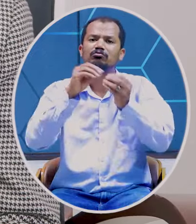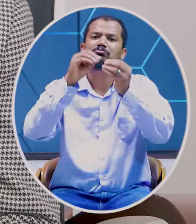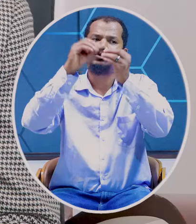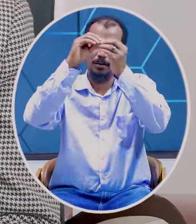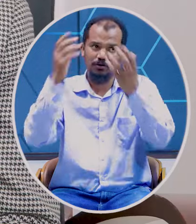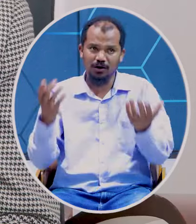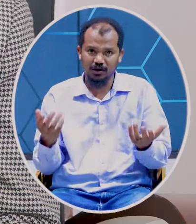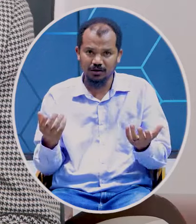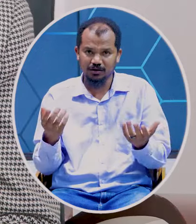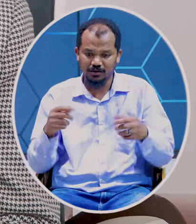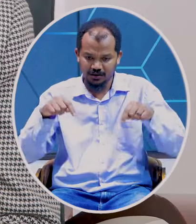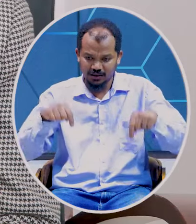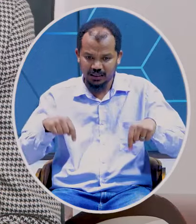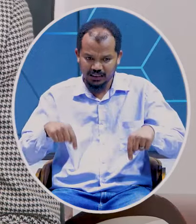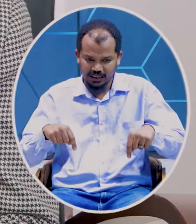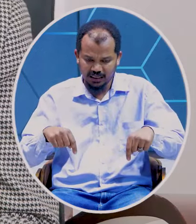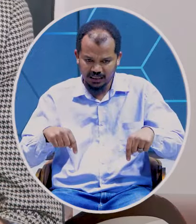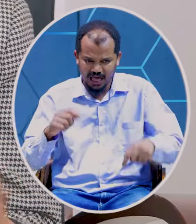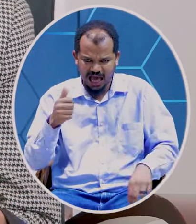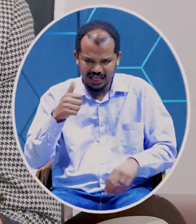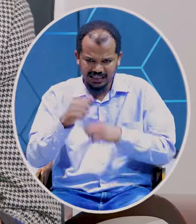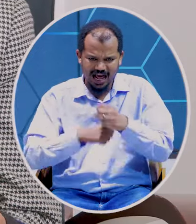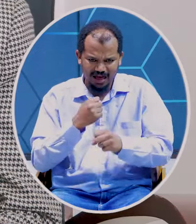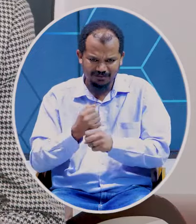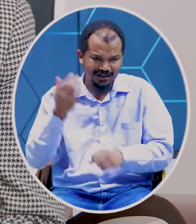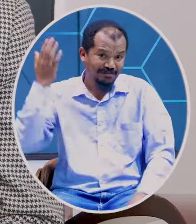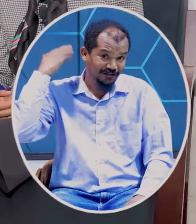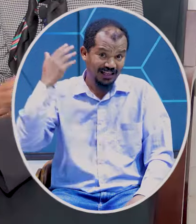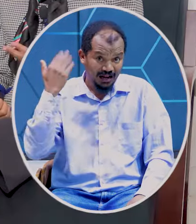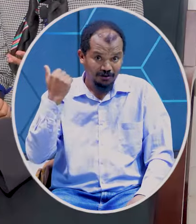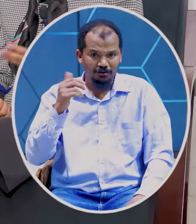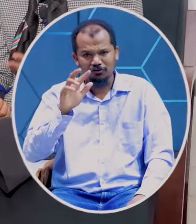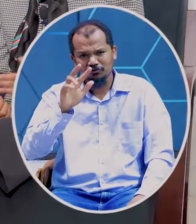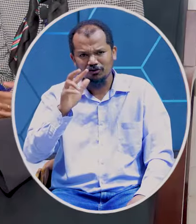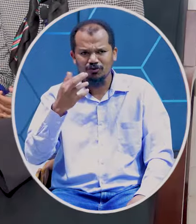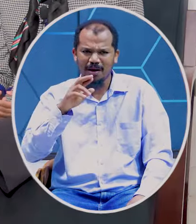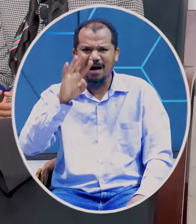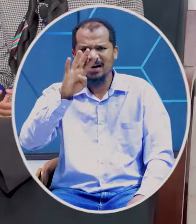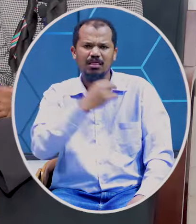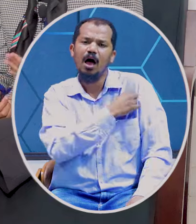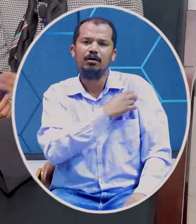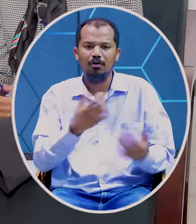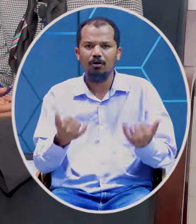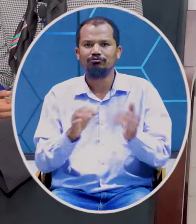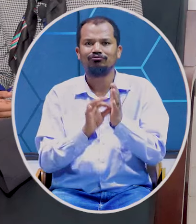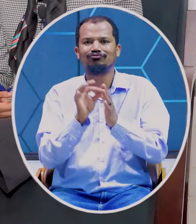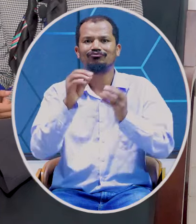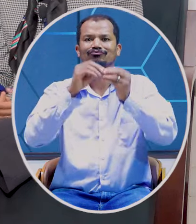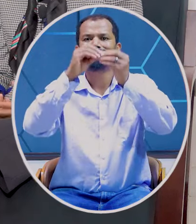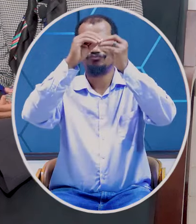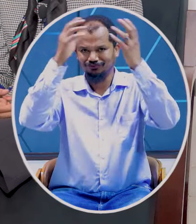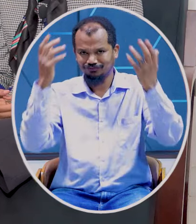ቁጥራችን ጨምሯል። የዛሬ 10 ዓመት አካባቢ ከነበረው 3 ወይም 4 ሐኪሞች አሁን